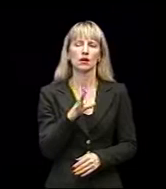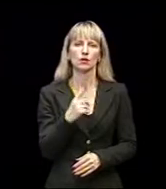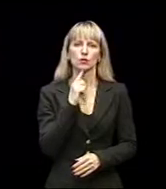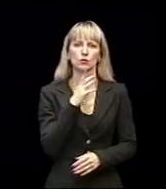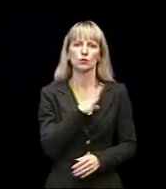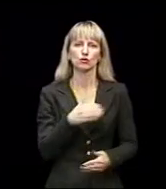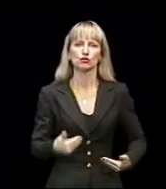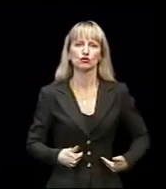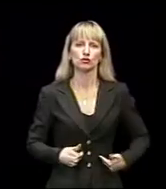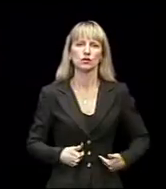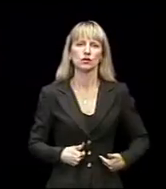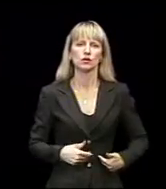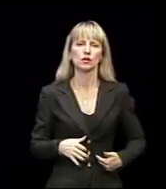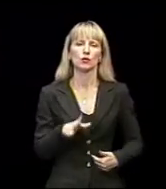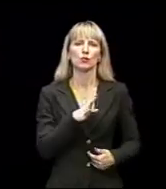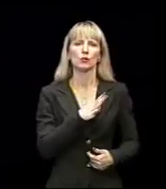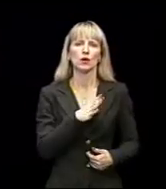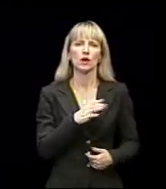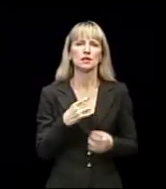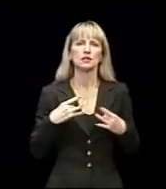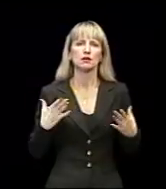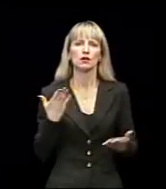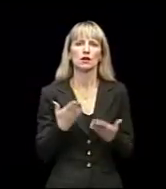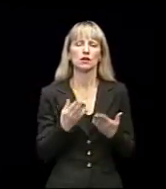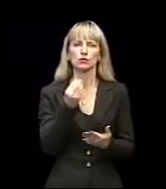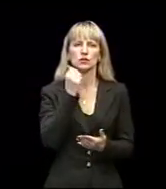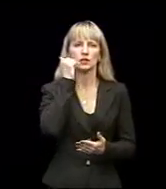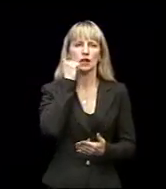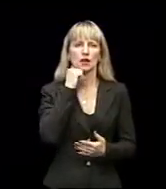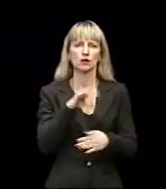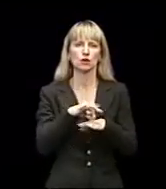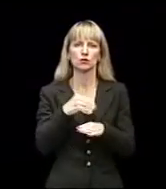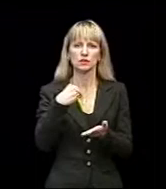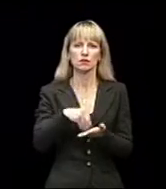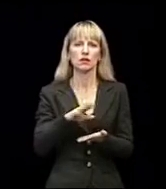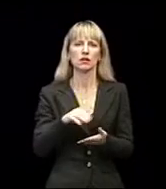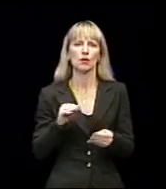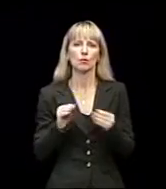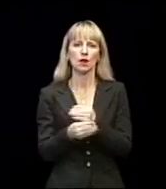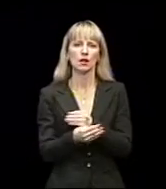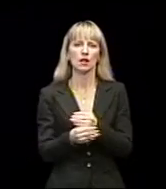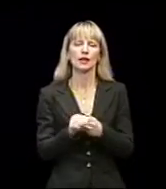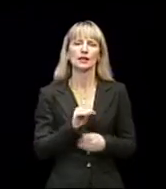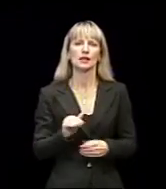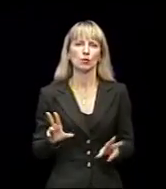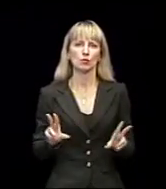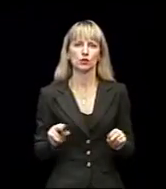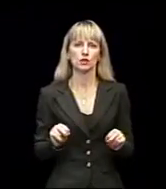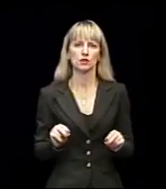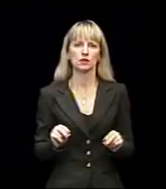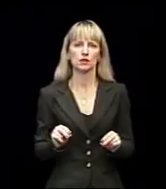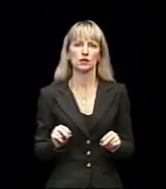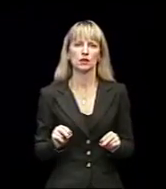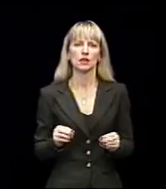За свято було поживати старі свинячі шкірки, які потім ховалися у запічок. Одного разу діду пощастило у